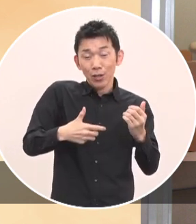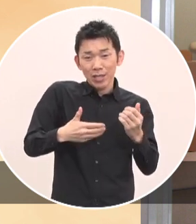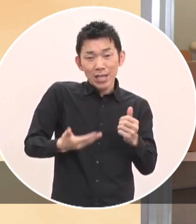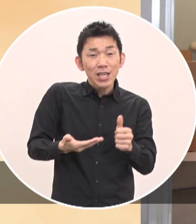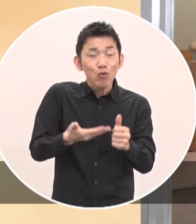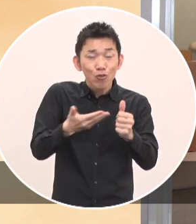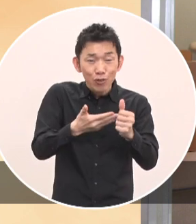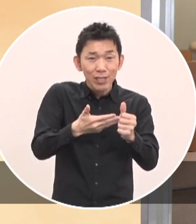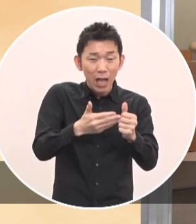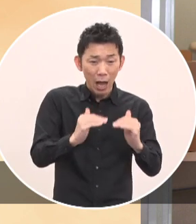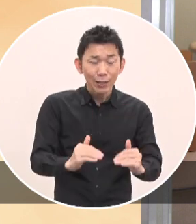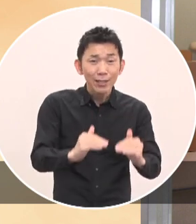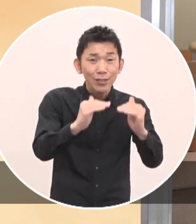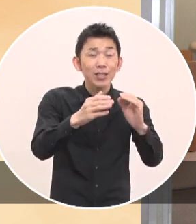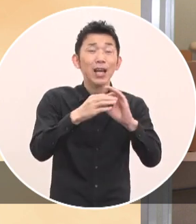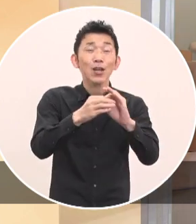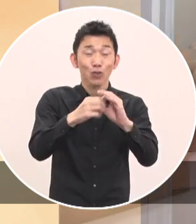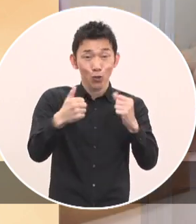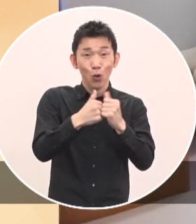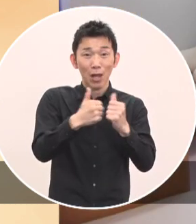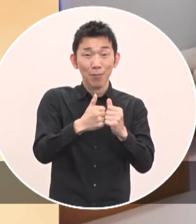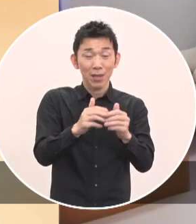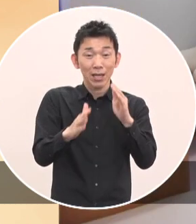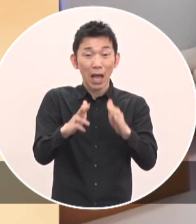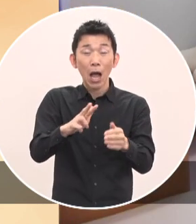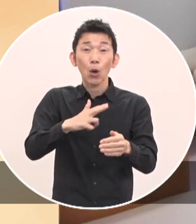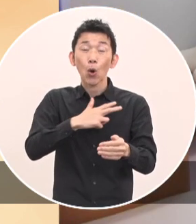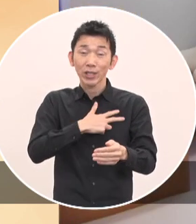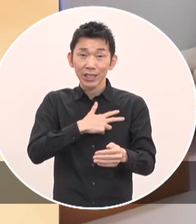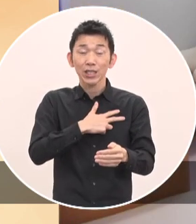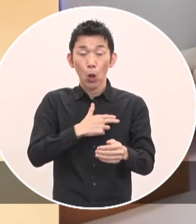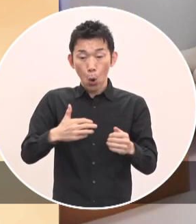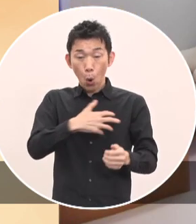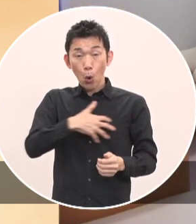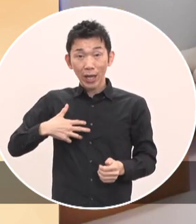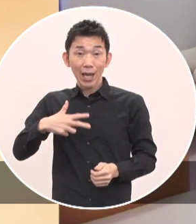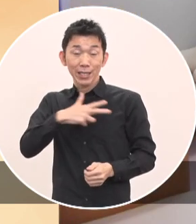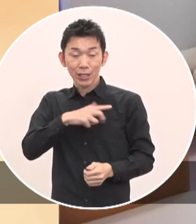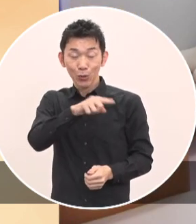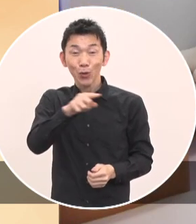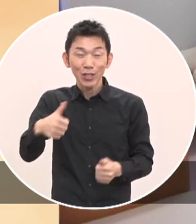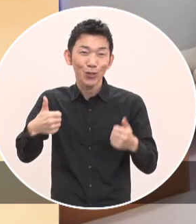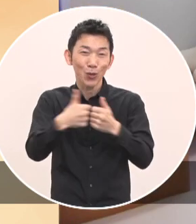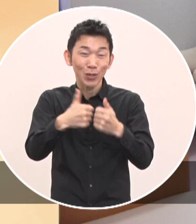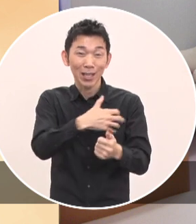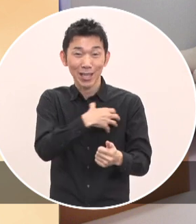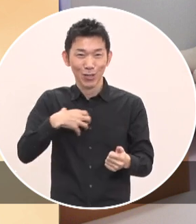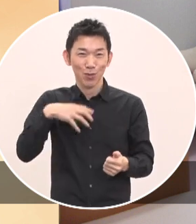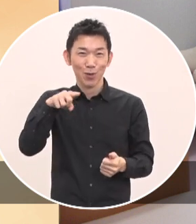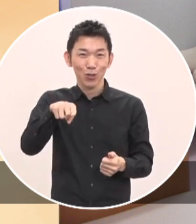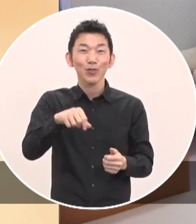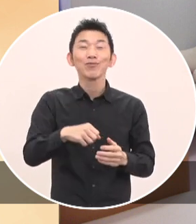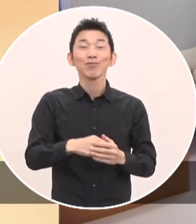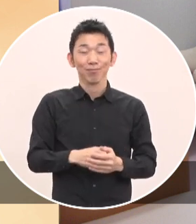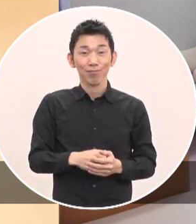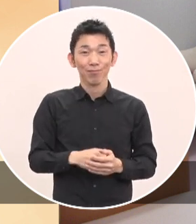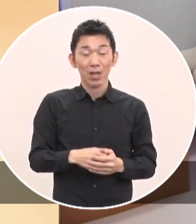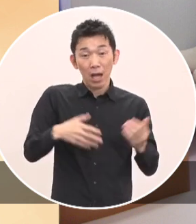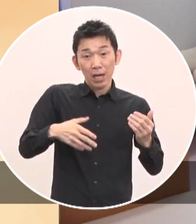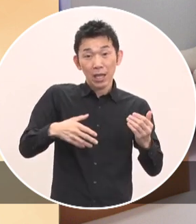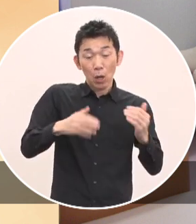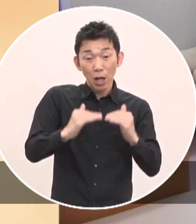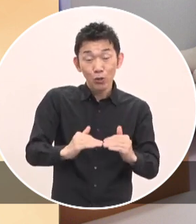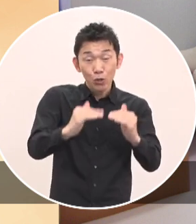に関することを看護師や保健師に相談いただける場所となっています赤ちゃんの発育